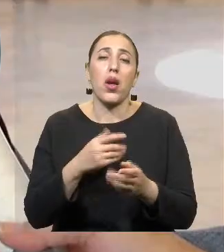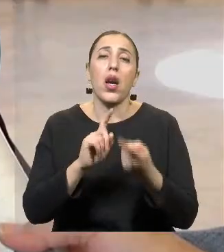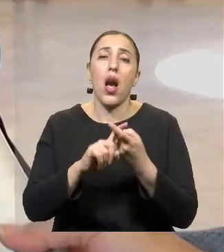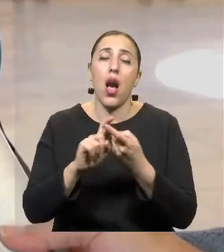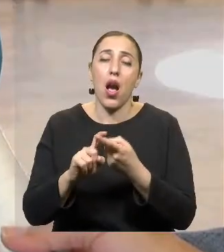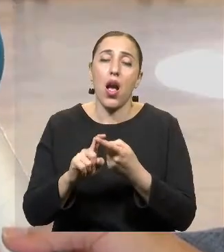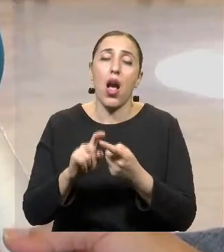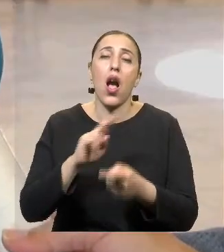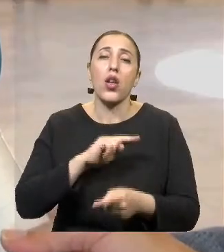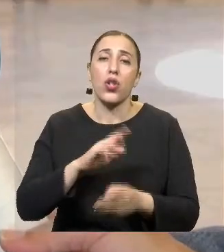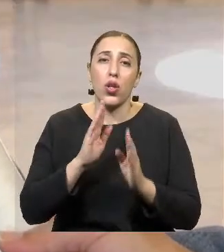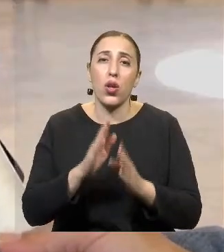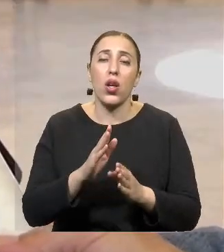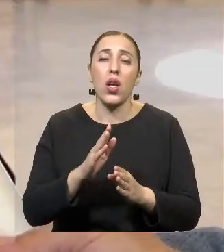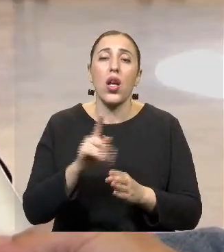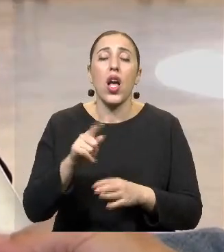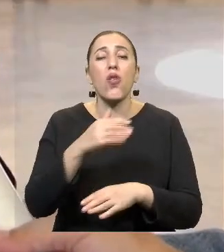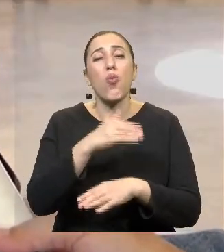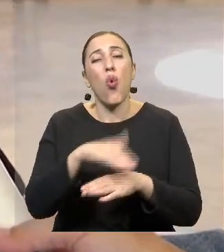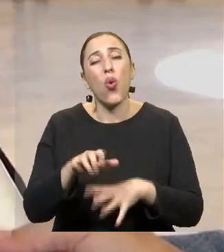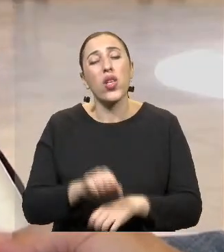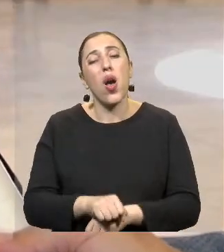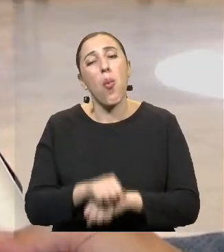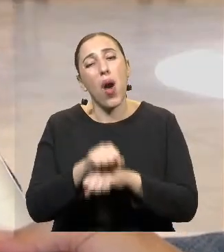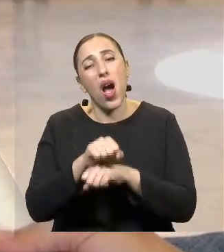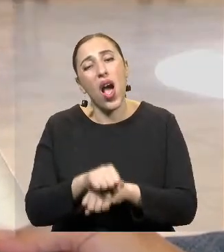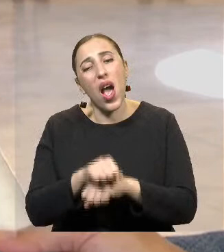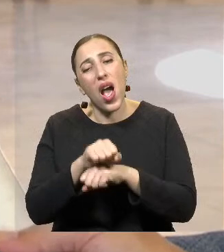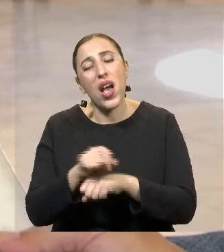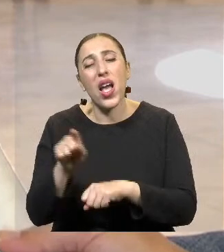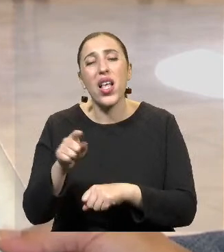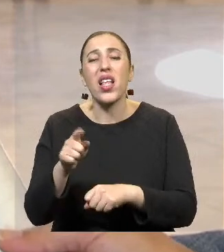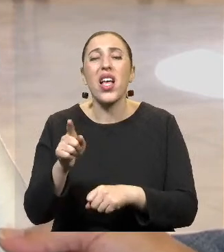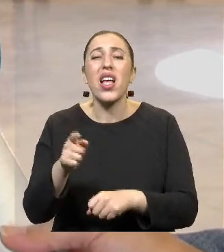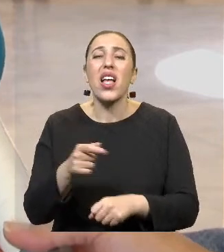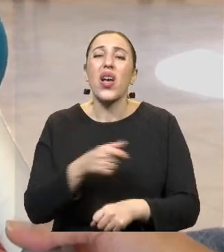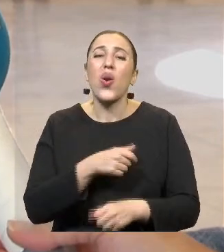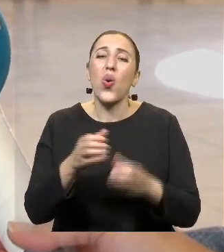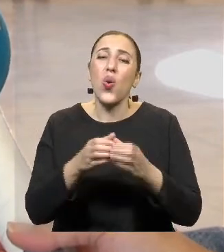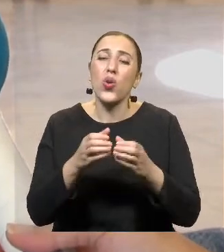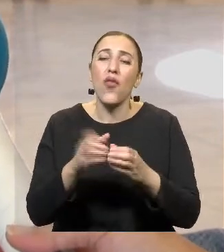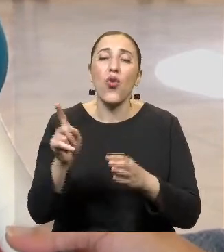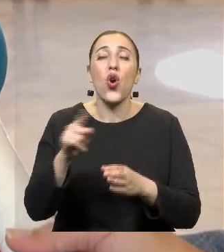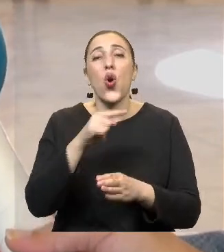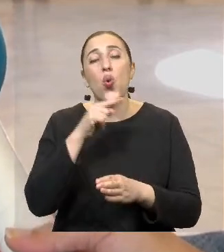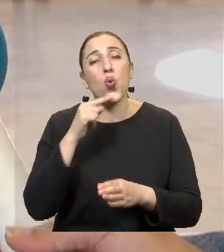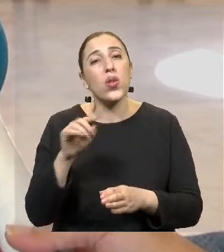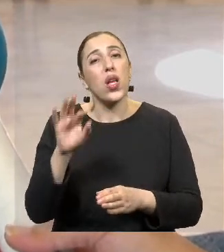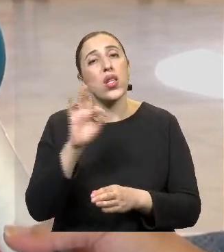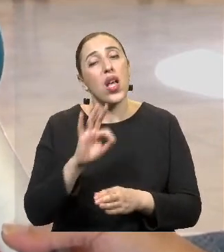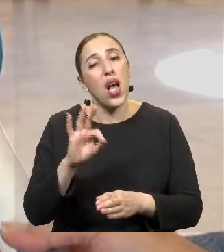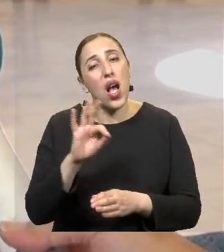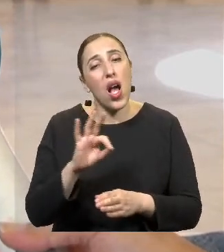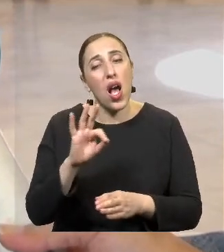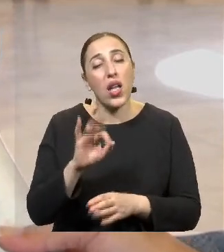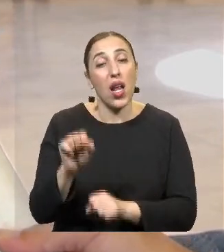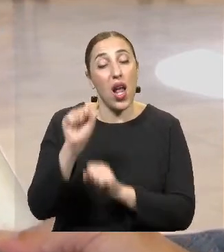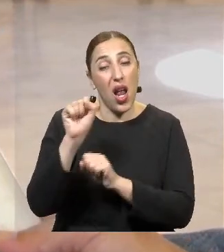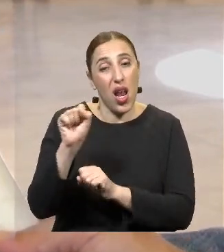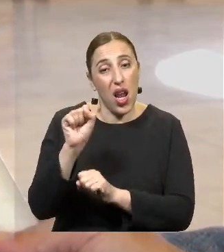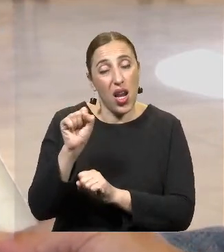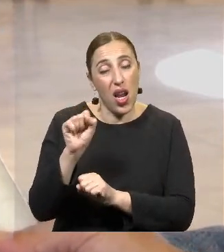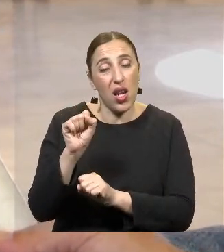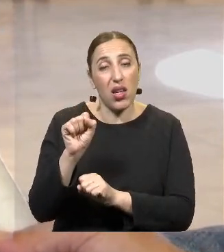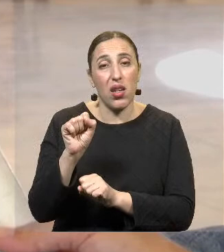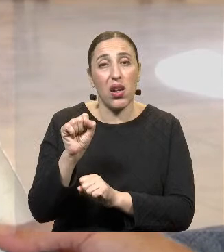փողոցային, այսպես ասաց պայքարի ուժերը, որոնք պայքարում են Հանուն Հուսաստանի դիրքերի ապահովմայն